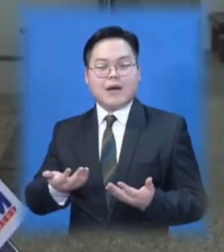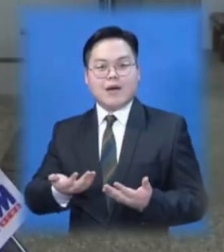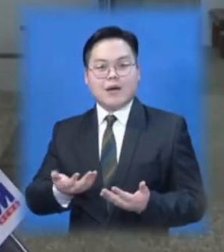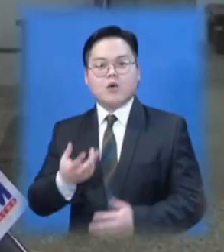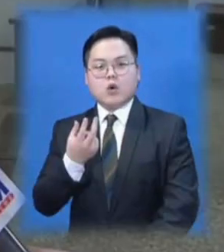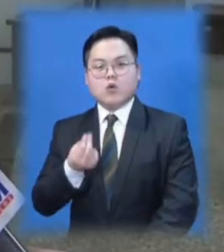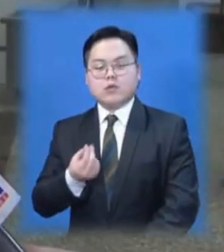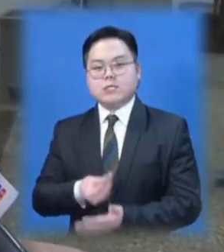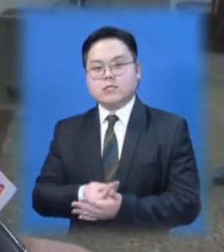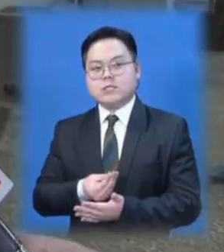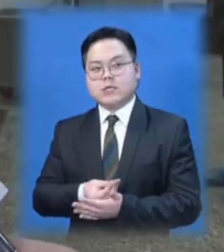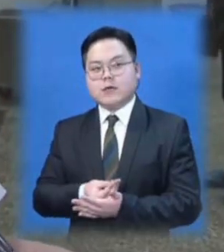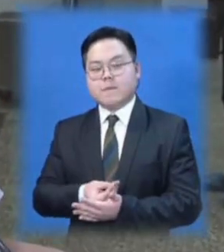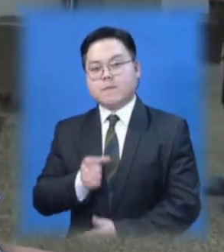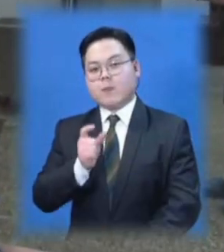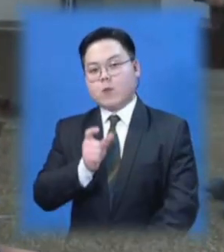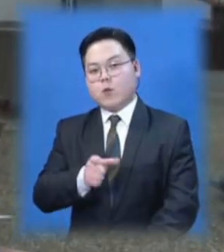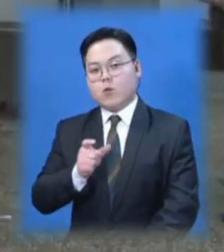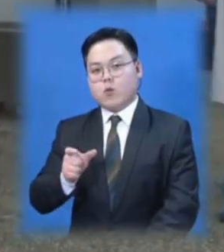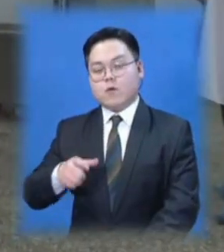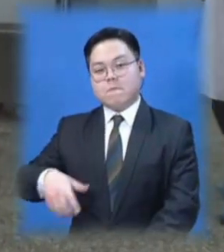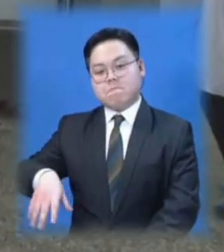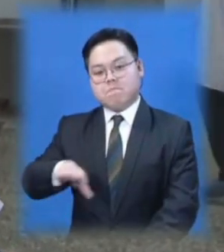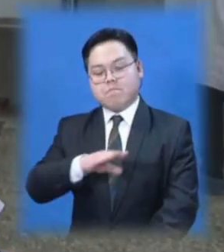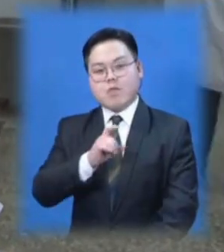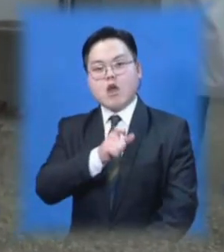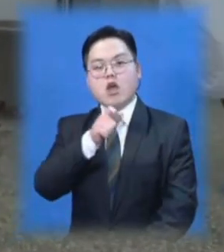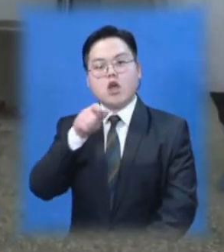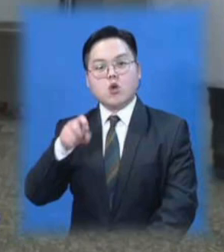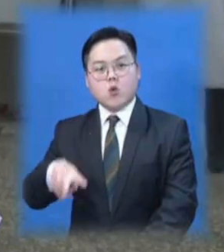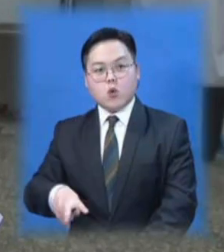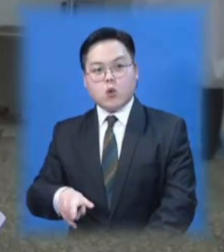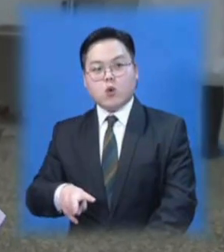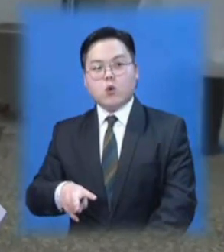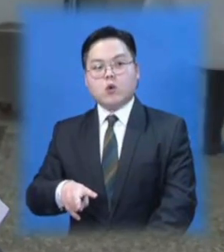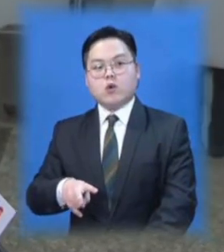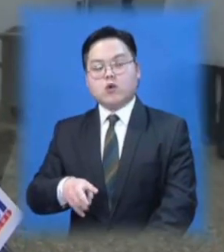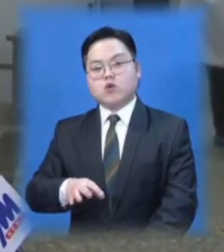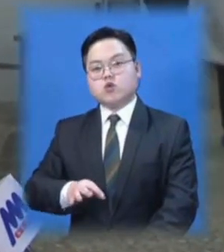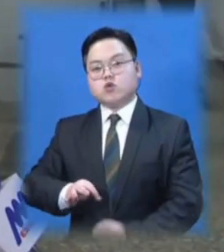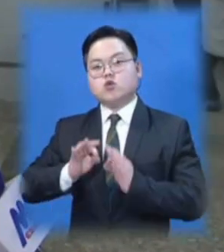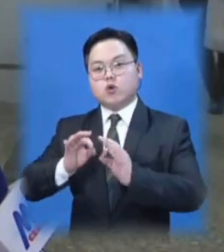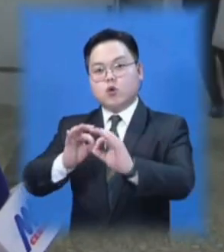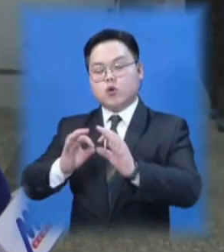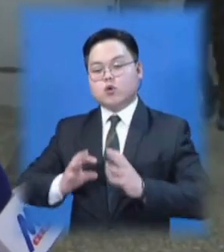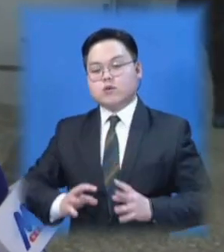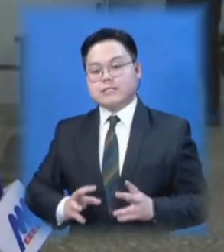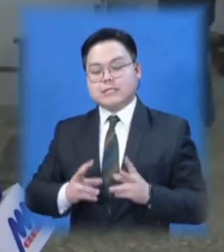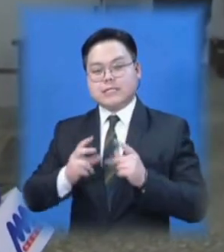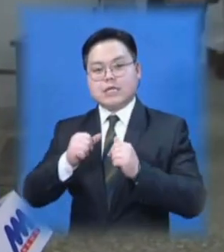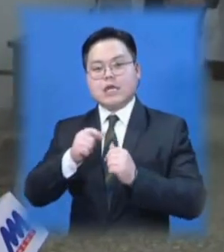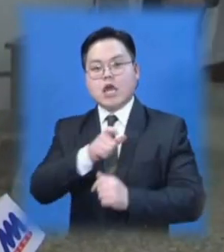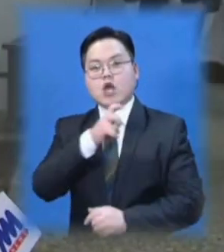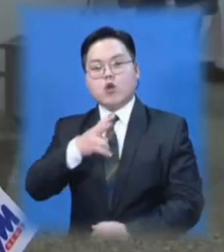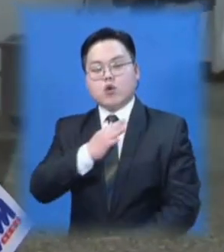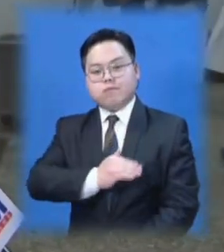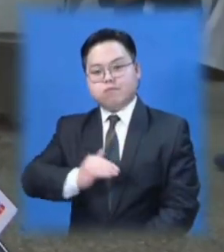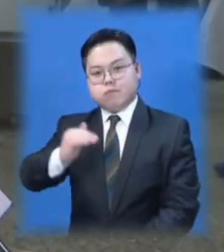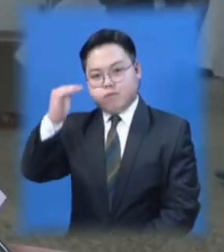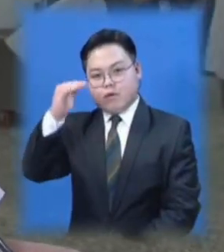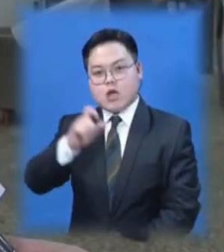энэ хүмүүсийн эрүүл ахуй, эрүүл өсвөл, эрүүл боож, эрүүл